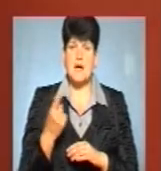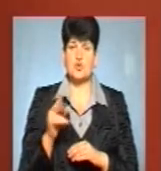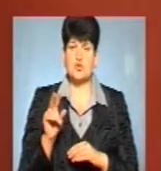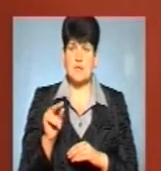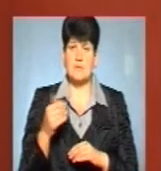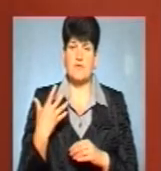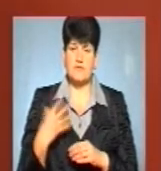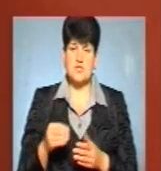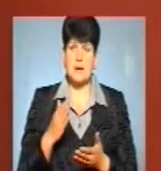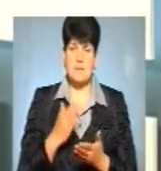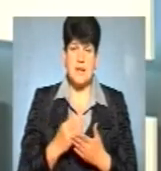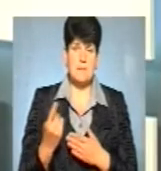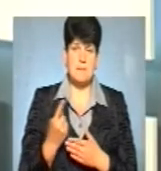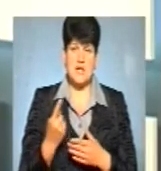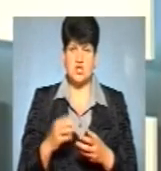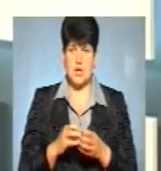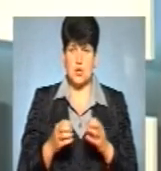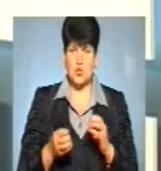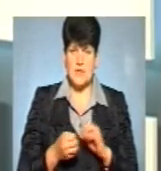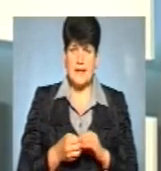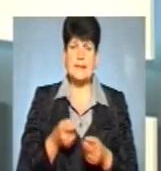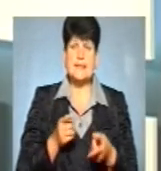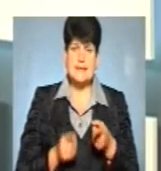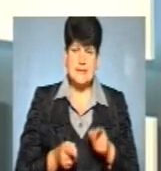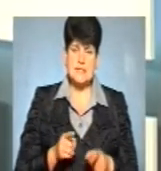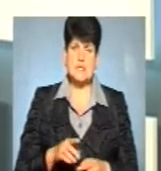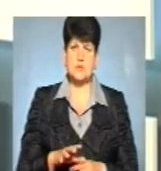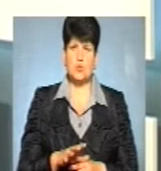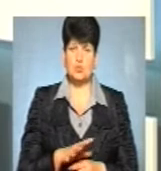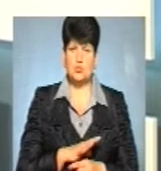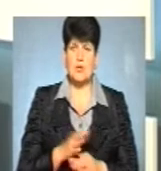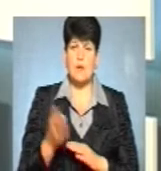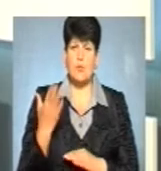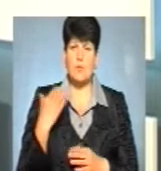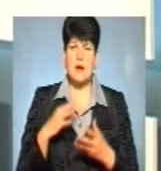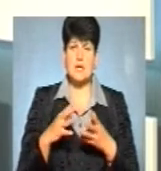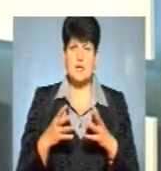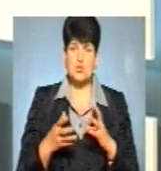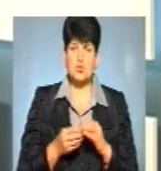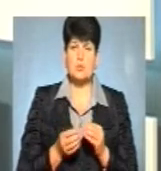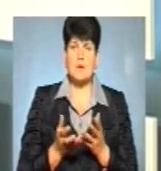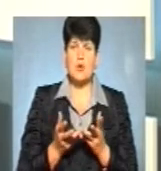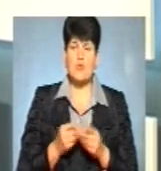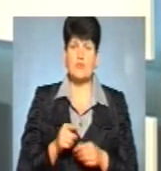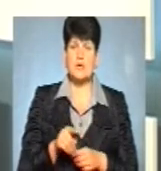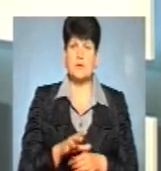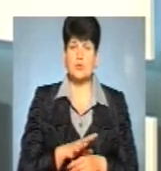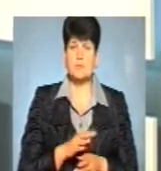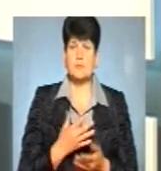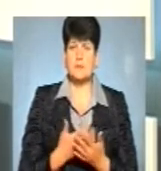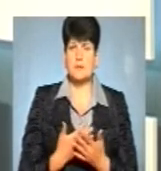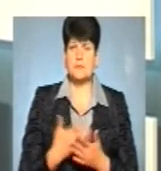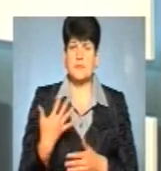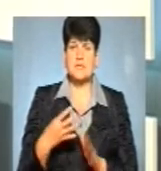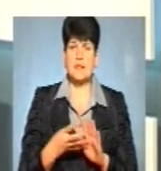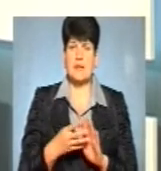вже мали перші результати, і дійсно була та попередня сума, яка була підрахована, вона становила близько 59